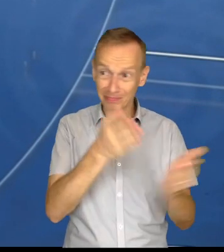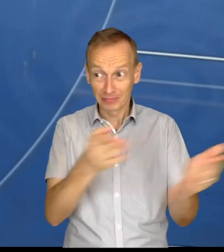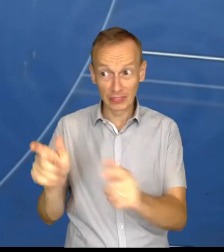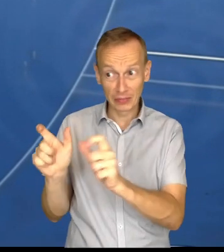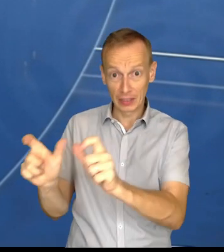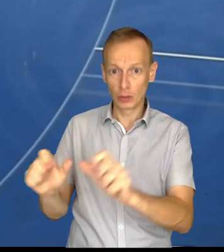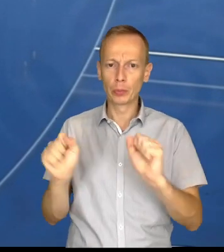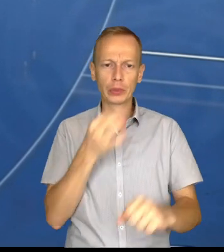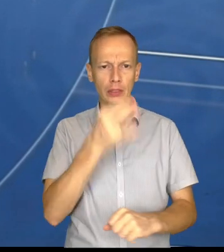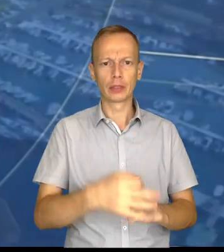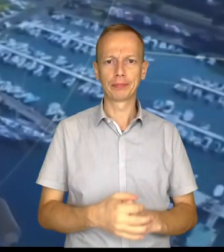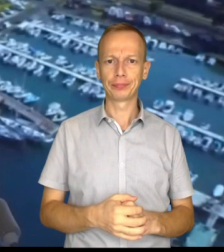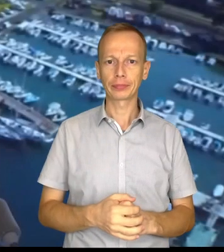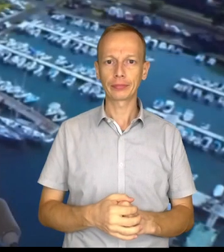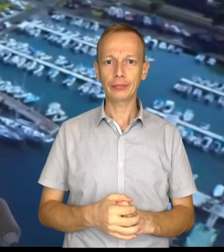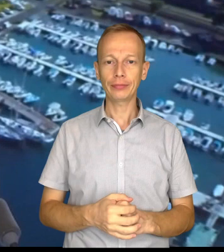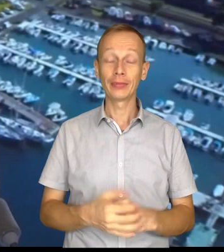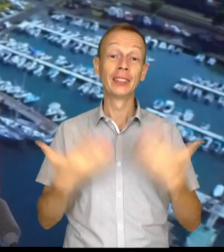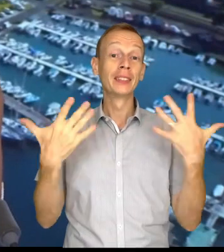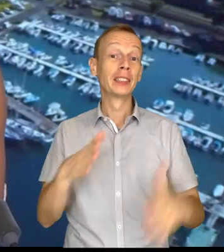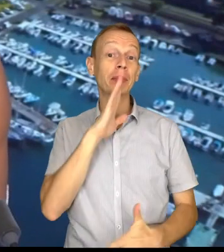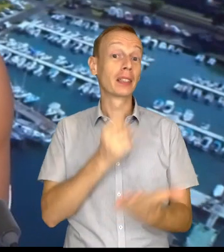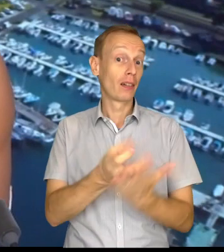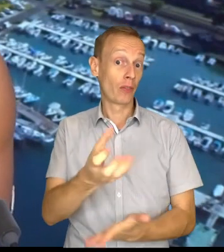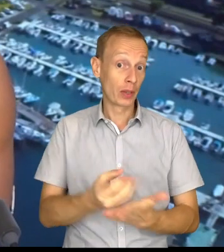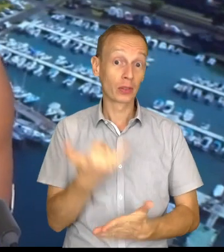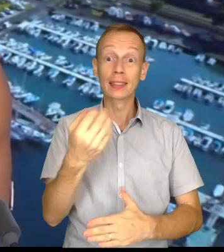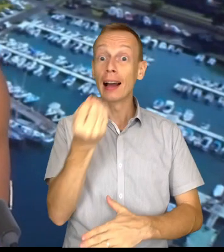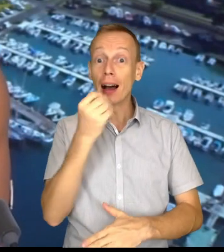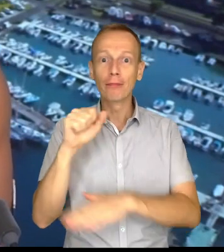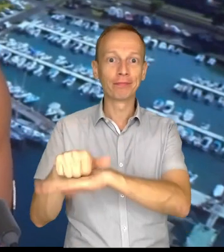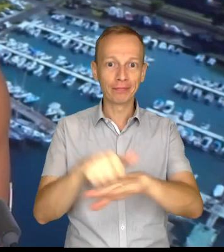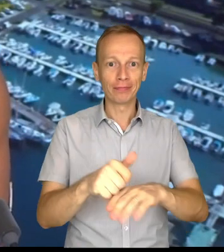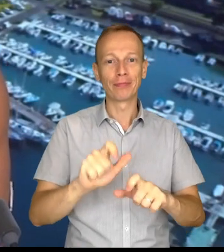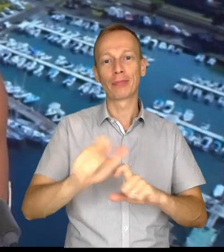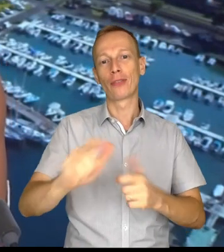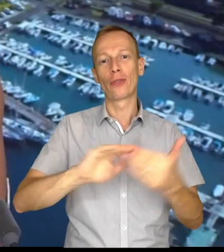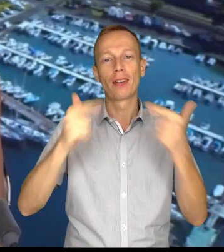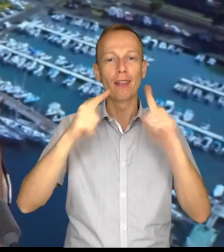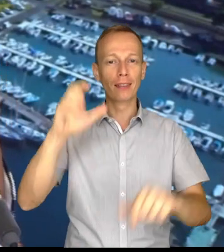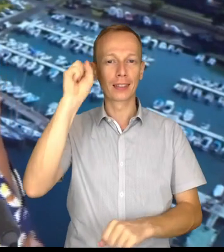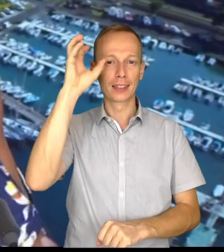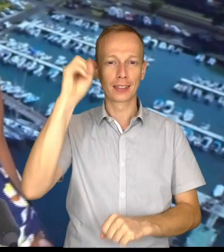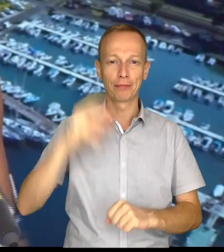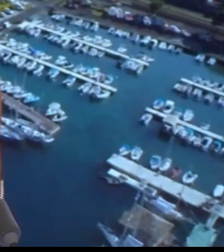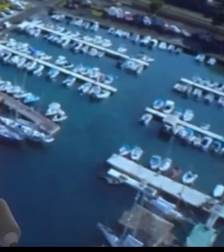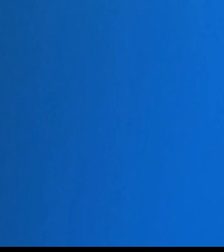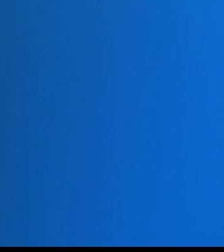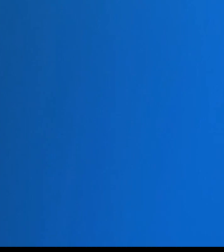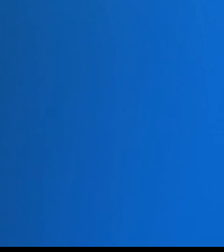suspicion de maltraitance. Voilà, c'est la fin de ce flash. Si vous êtes à table, bon appétit. À tout de suite pour votre journal en Tahiti.